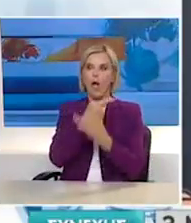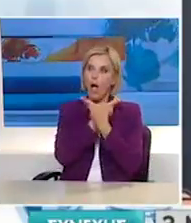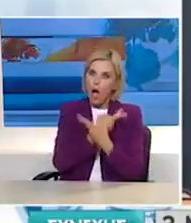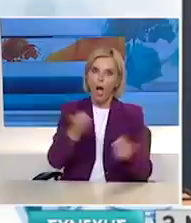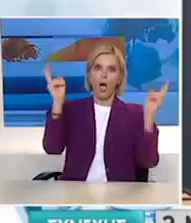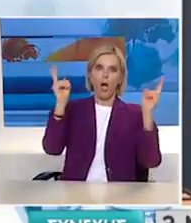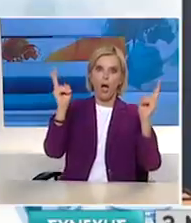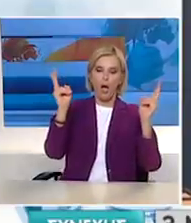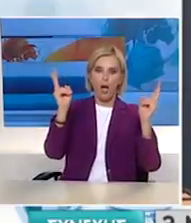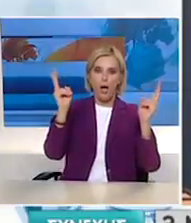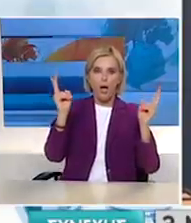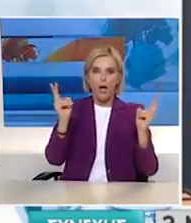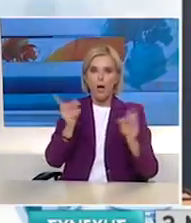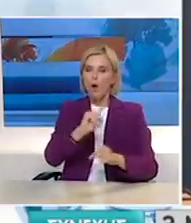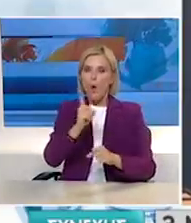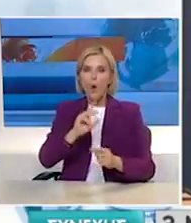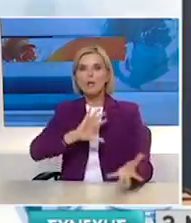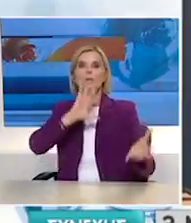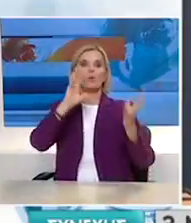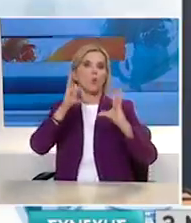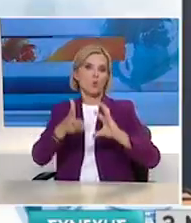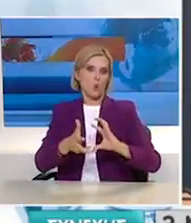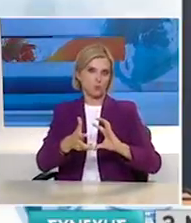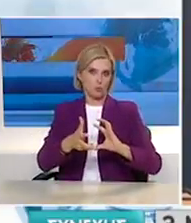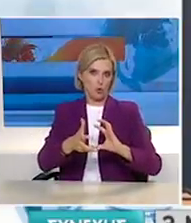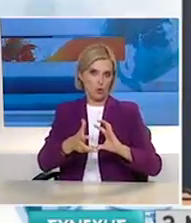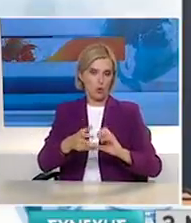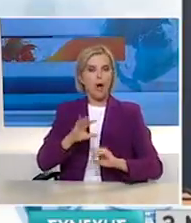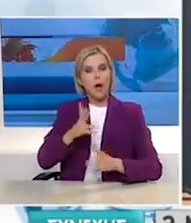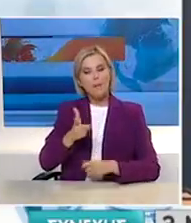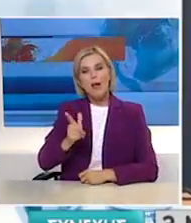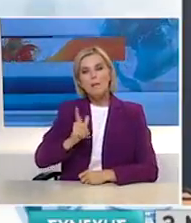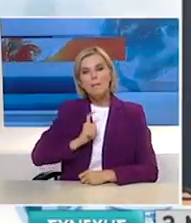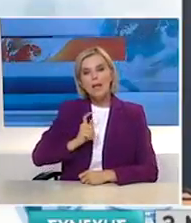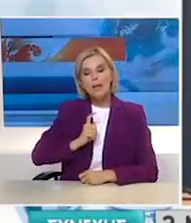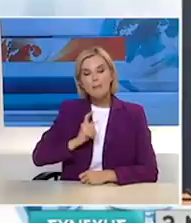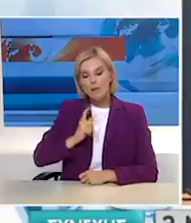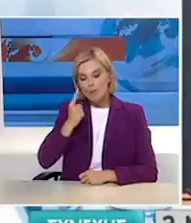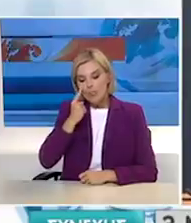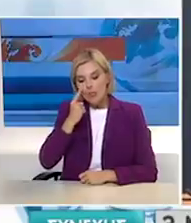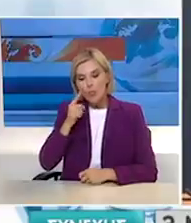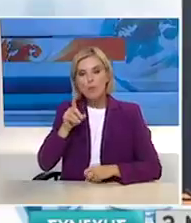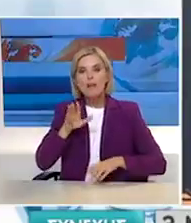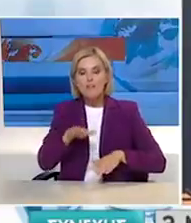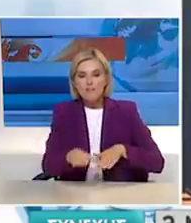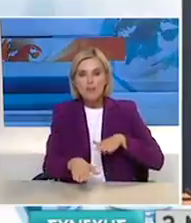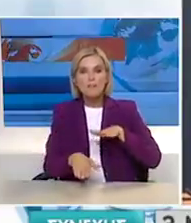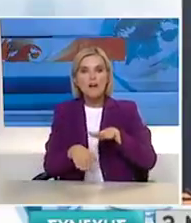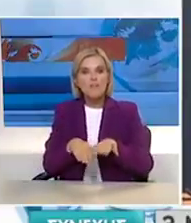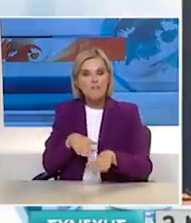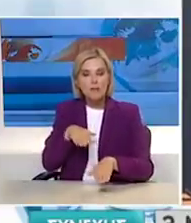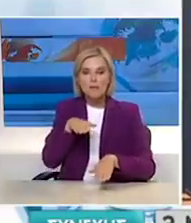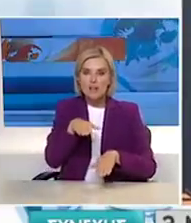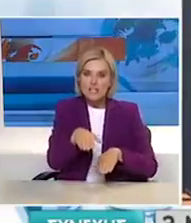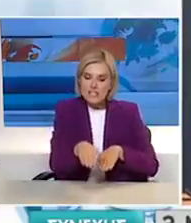ανοίξουμε σε σχέση με όλους και με όλες τις χώρες και απλά θα περιμένουμε να έρθουν οι τουρίστες. Σε καμία περίπτωση. Βήμα-βήμα θα